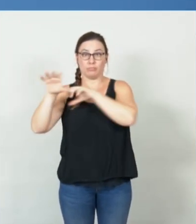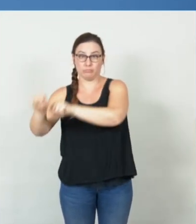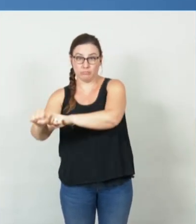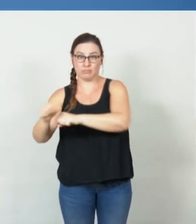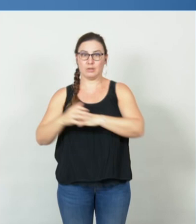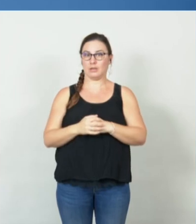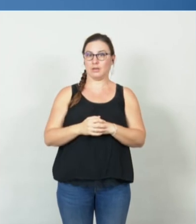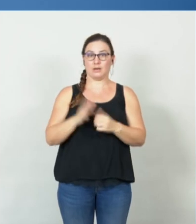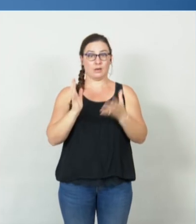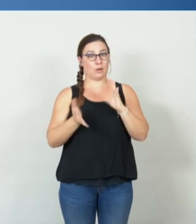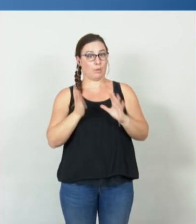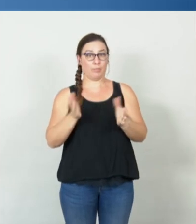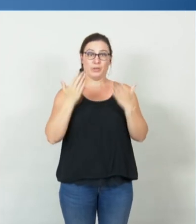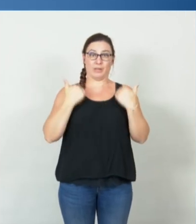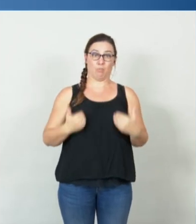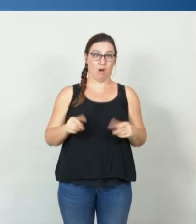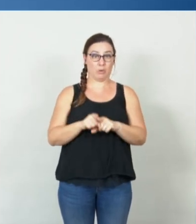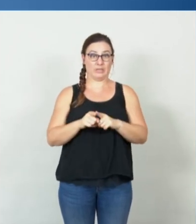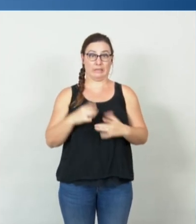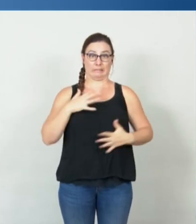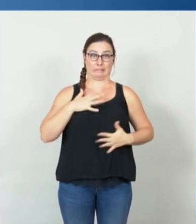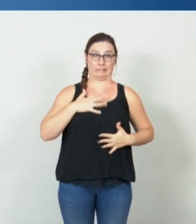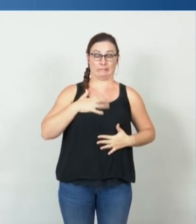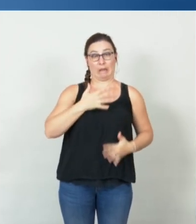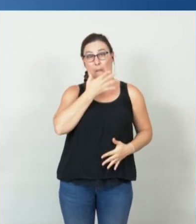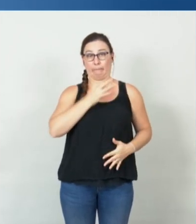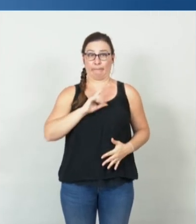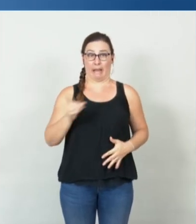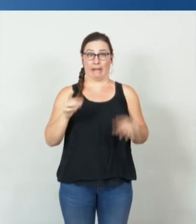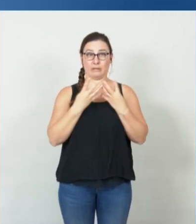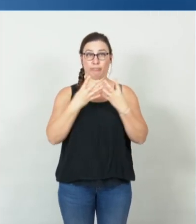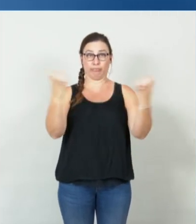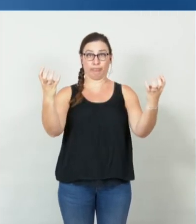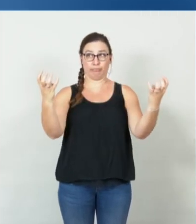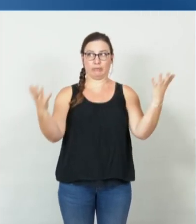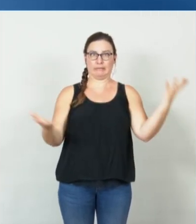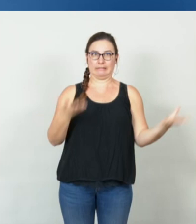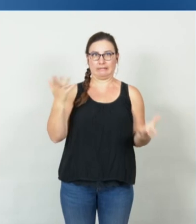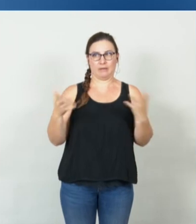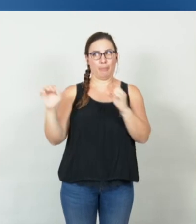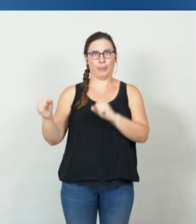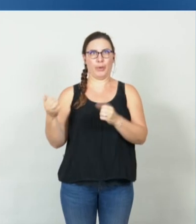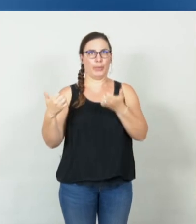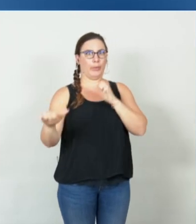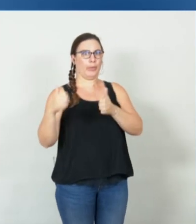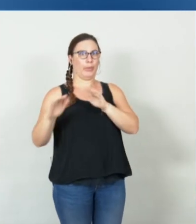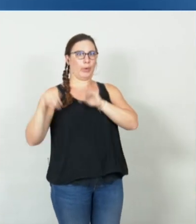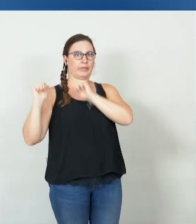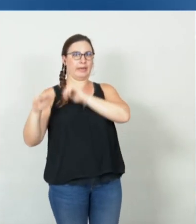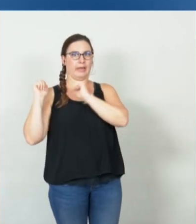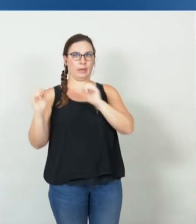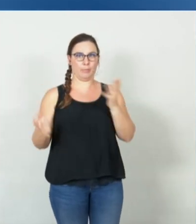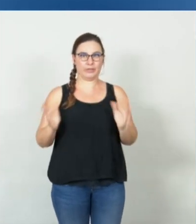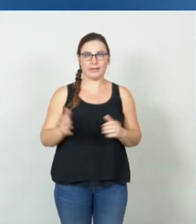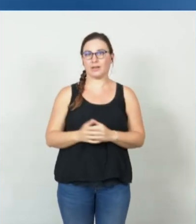aussi comme moi par peur on n'est pas très à l'aise dans ce genre d'assemblée c'est bien possible aussi voilà